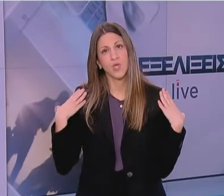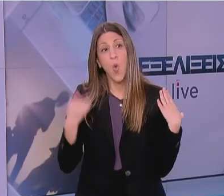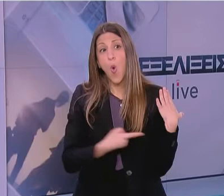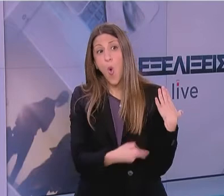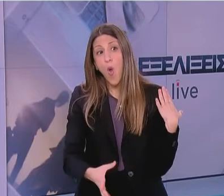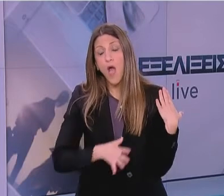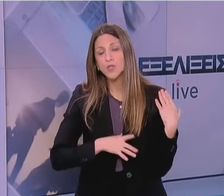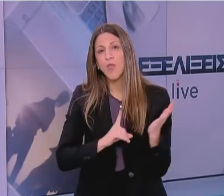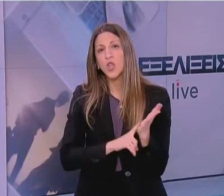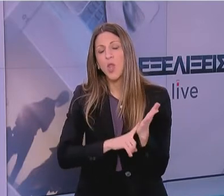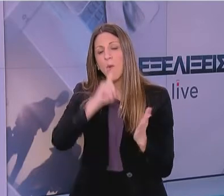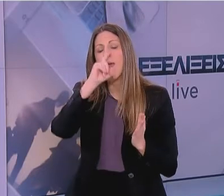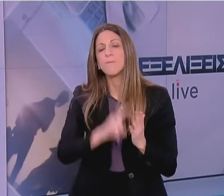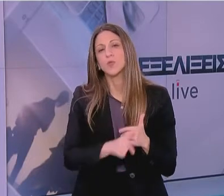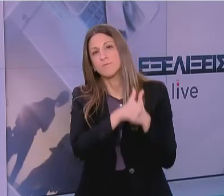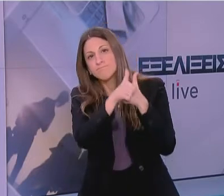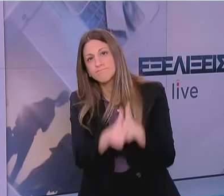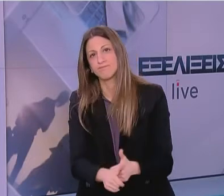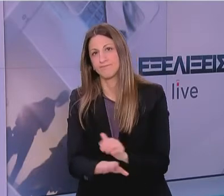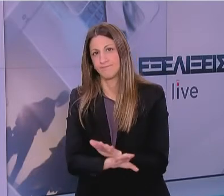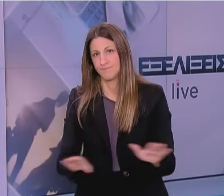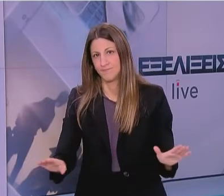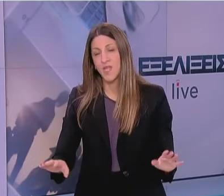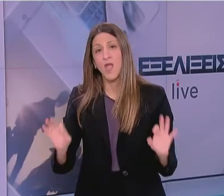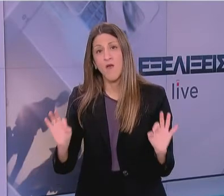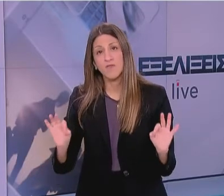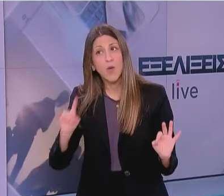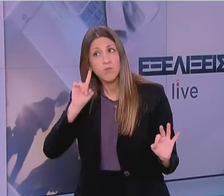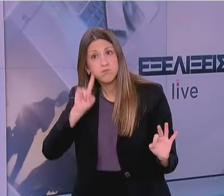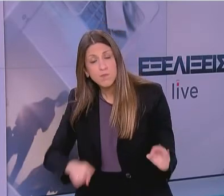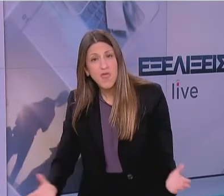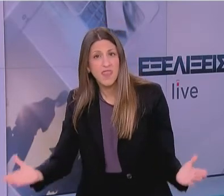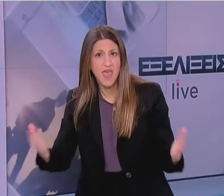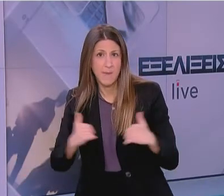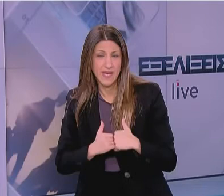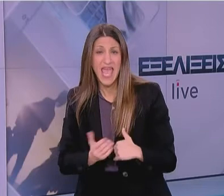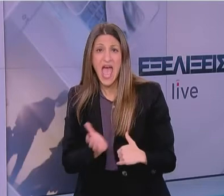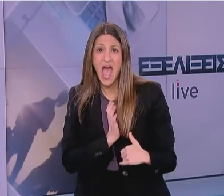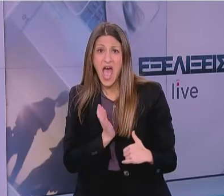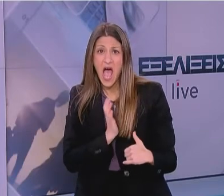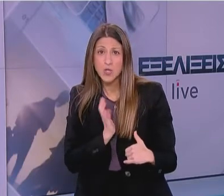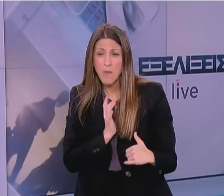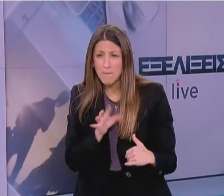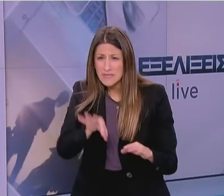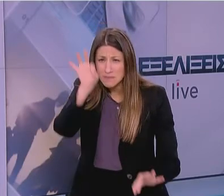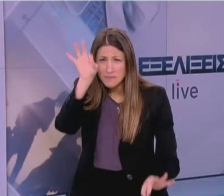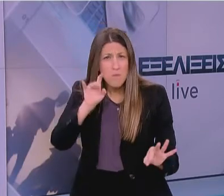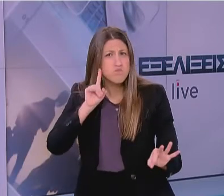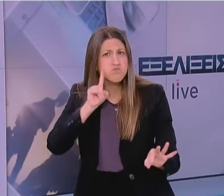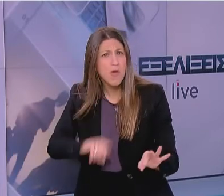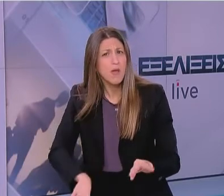εκτός κανόνων, εκτός μέτρων. Τα φαινόμενα αυτά βεβαίως και δεν έχουν σχέση με τους πιστούς, αλλά με μονομένες